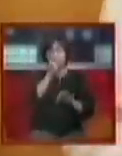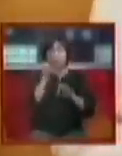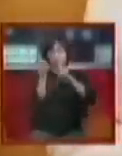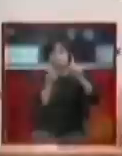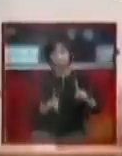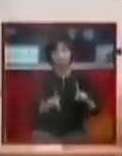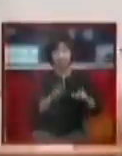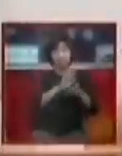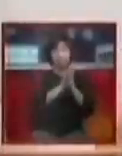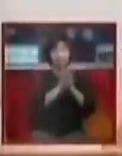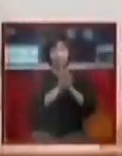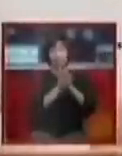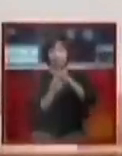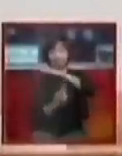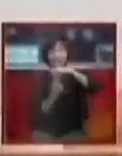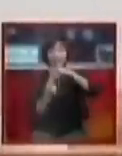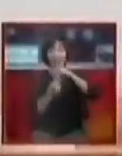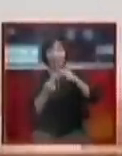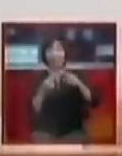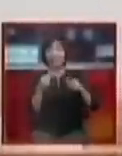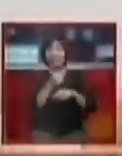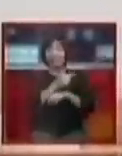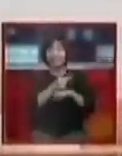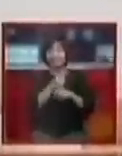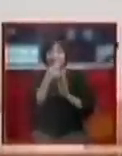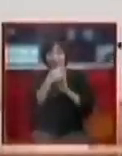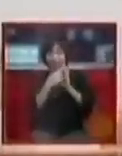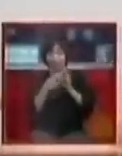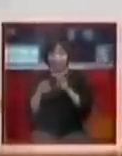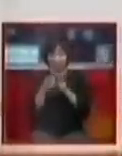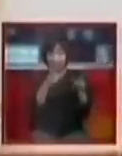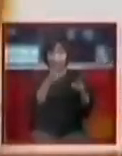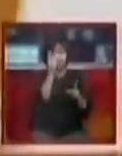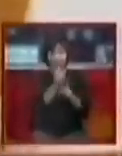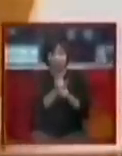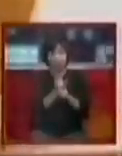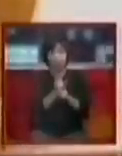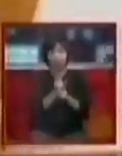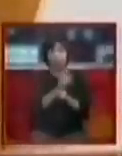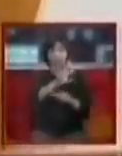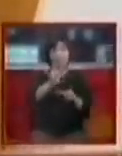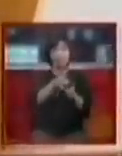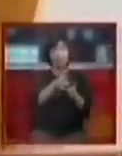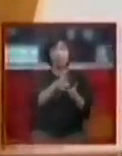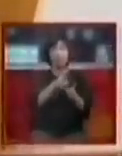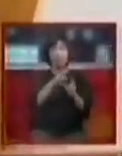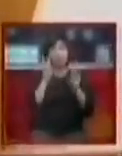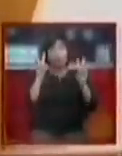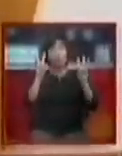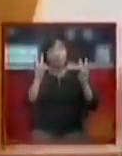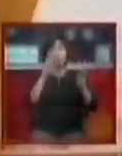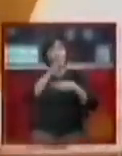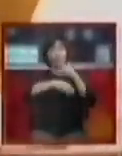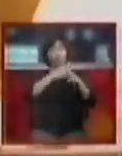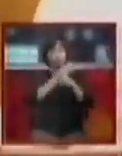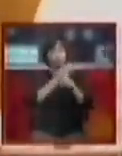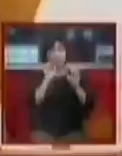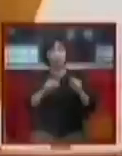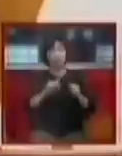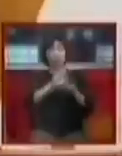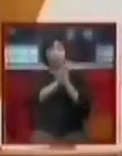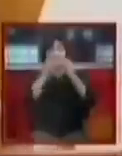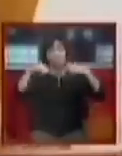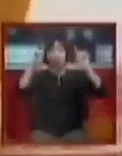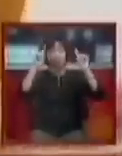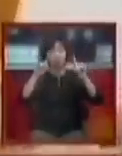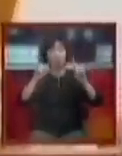bilang isa sa new seven wonders of nature, walang dudang makakamtan natin ito. Ang pahayag nga po